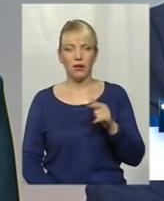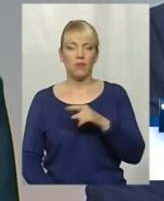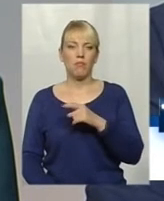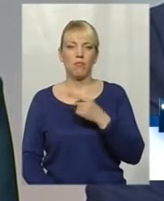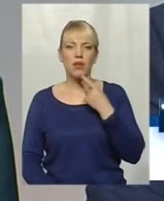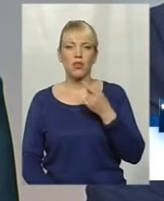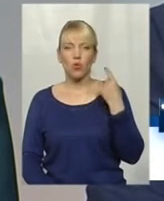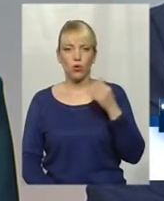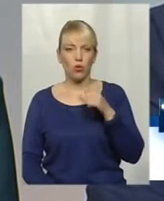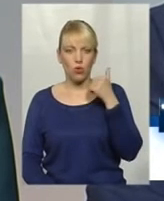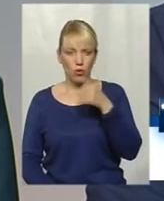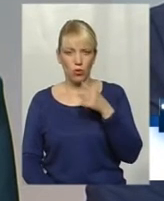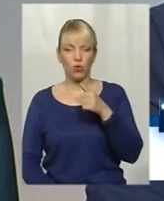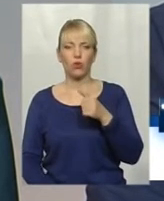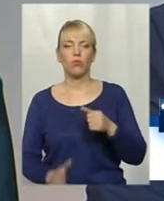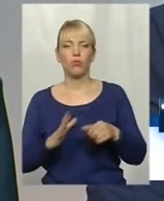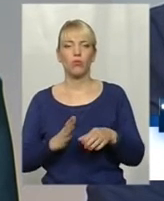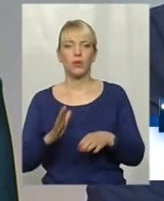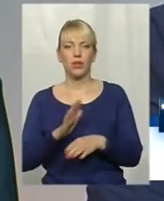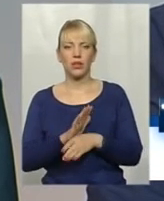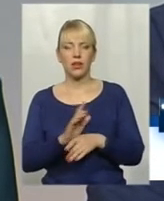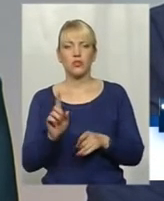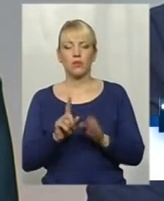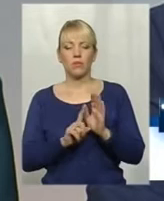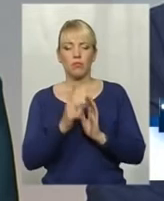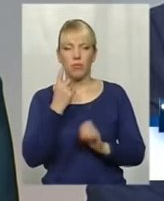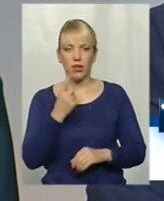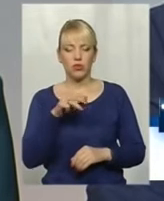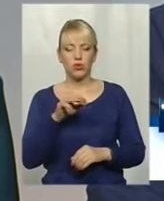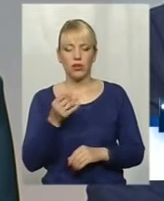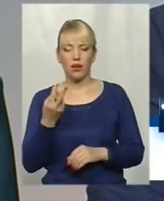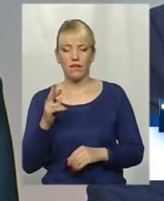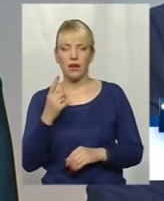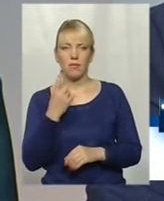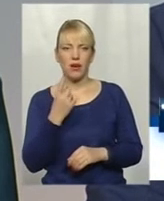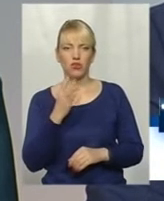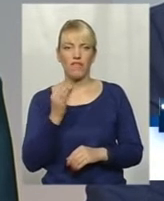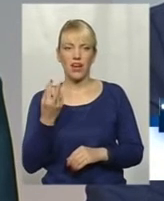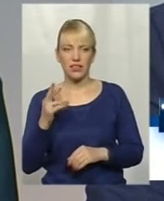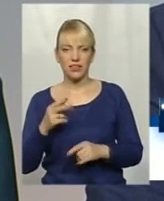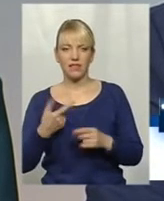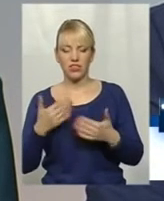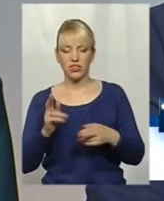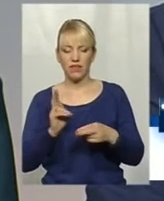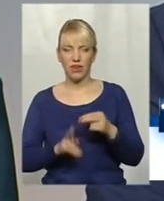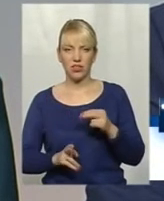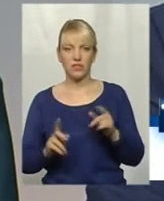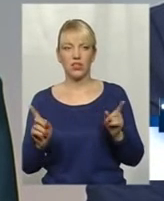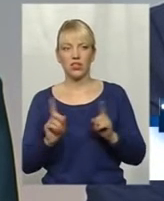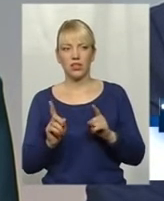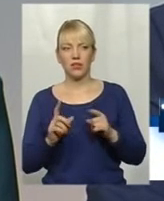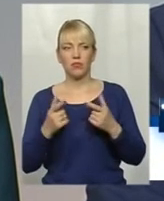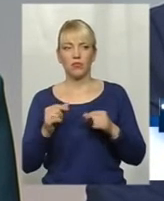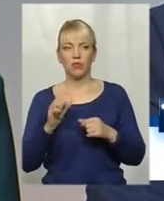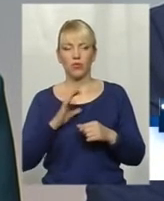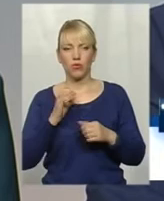якого з 1 травня почався процес, і 1 вересня фактично вже завершився, де згідно якого було в